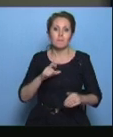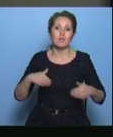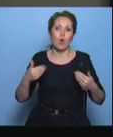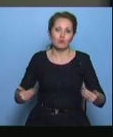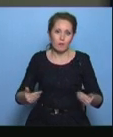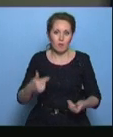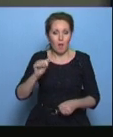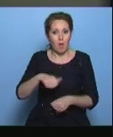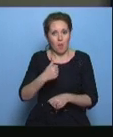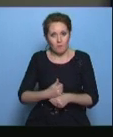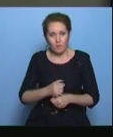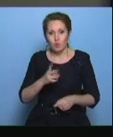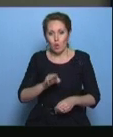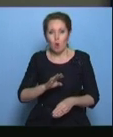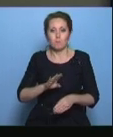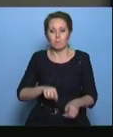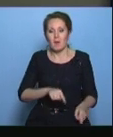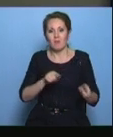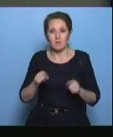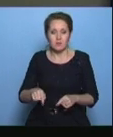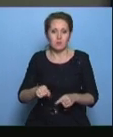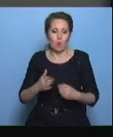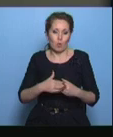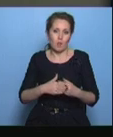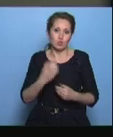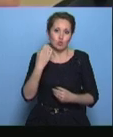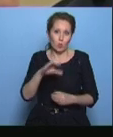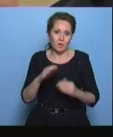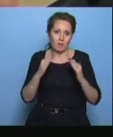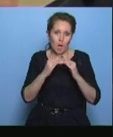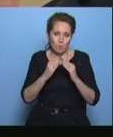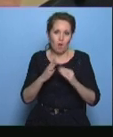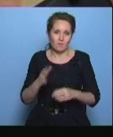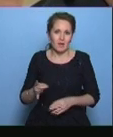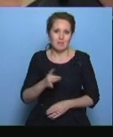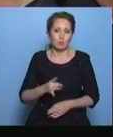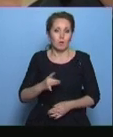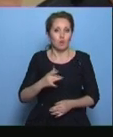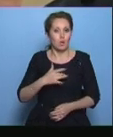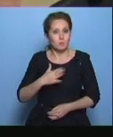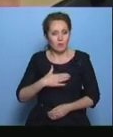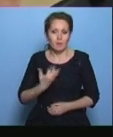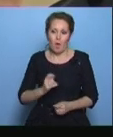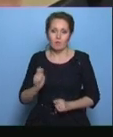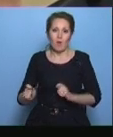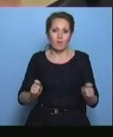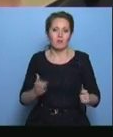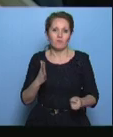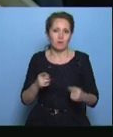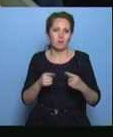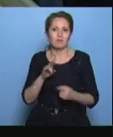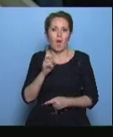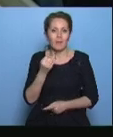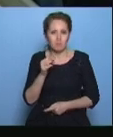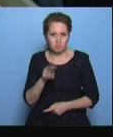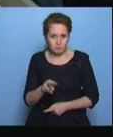из них – перевести бесхозяйное жилье, а это около сотни домов, в республиканскую собственность, и отдавать в найм детям-сиротам. Еще